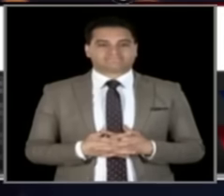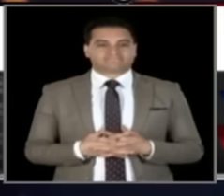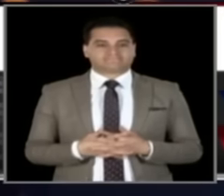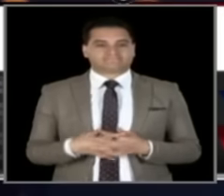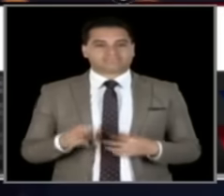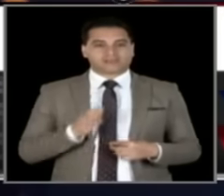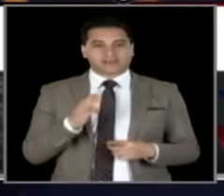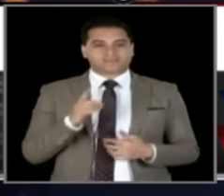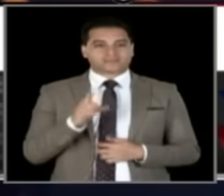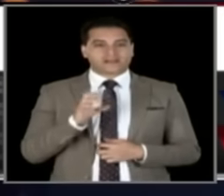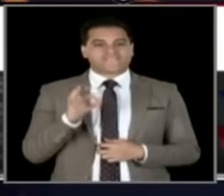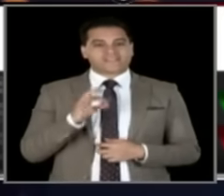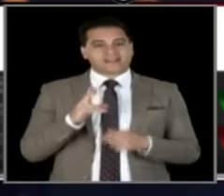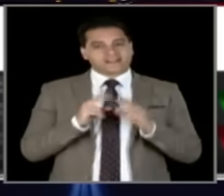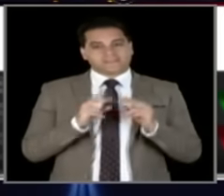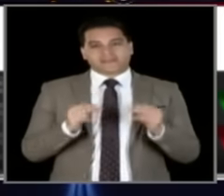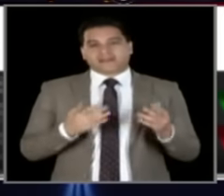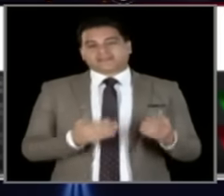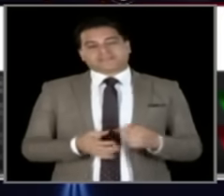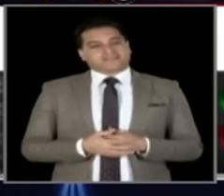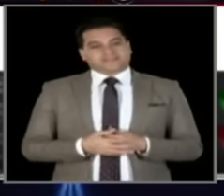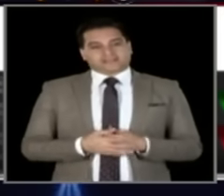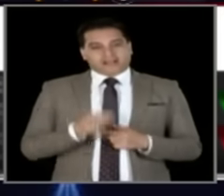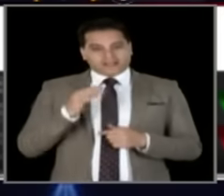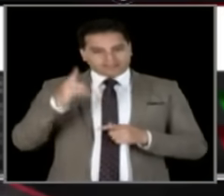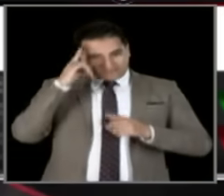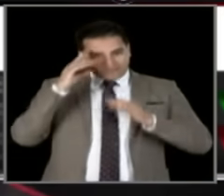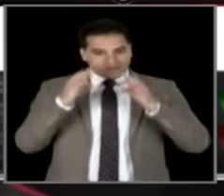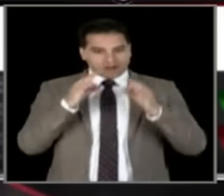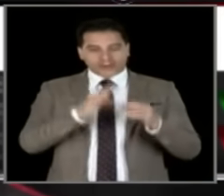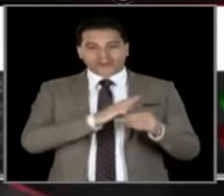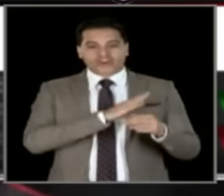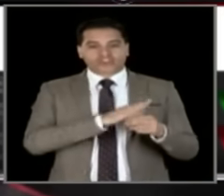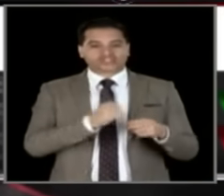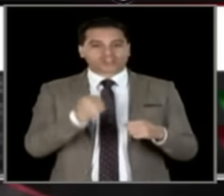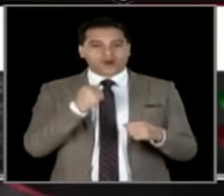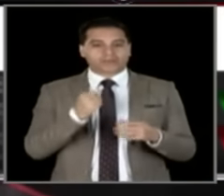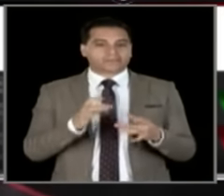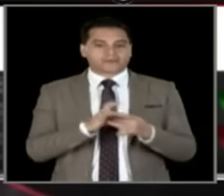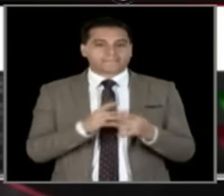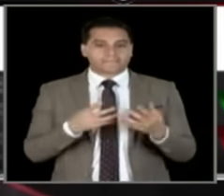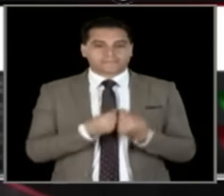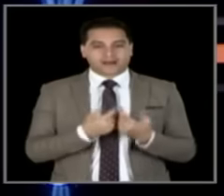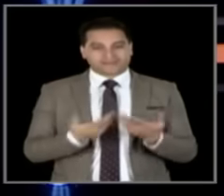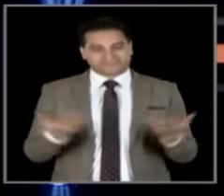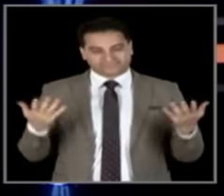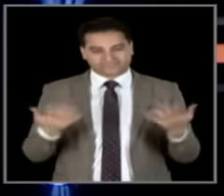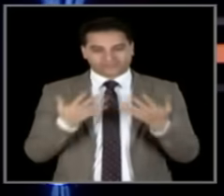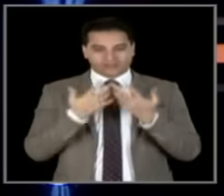الإجابة الصحيحة لبنان. طبعاً كان لازم تفكروا فيها لأن الإجابة موجودة وسهلة.